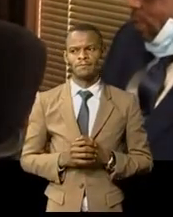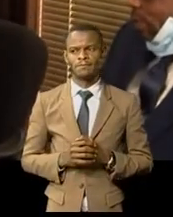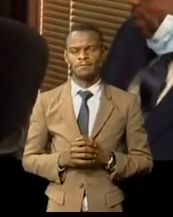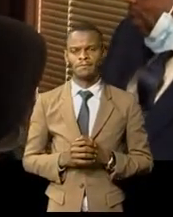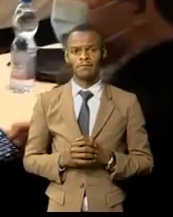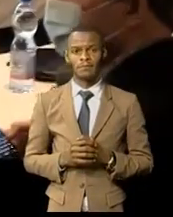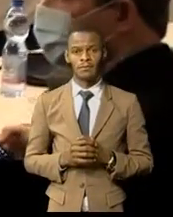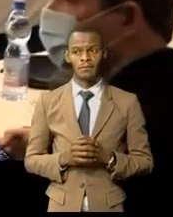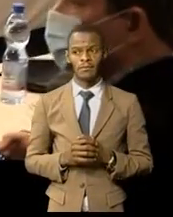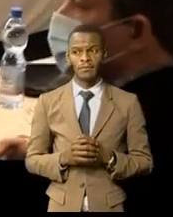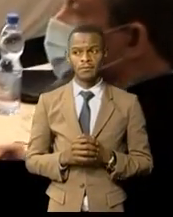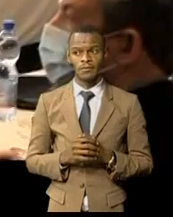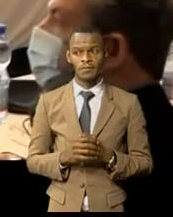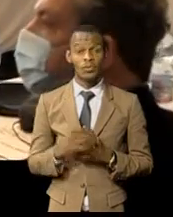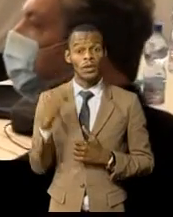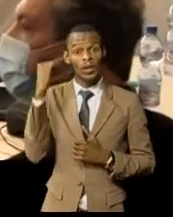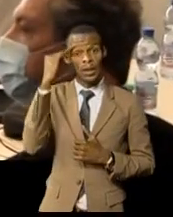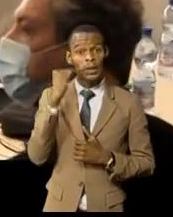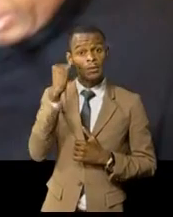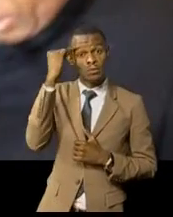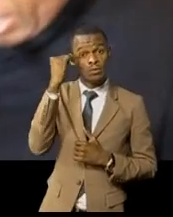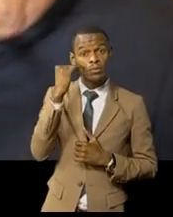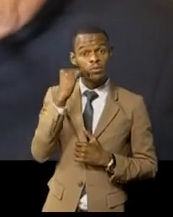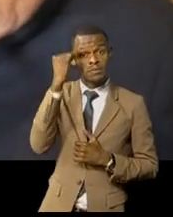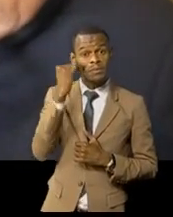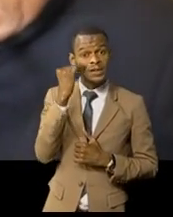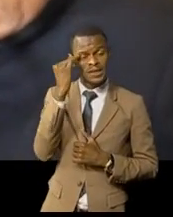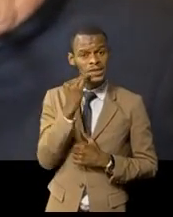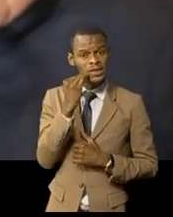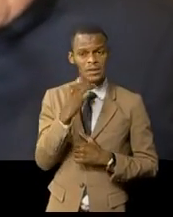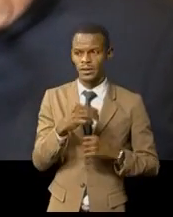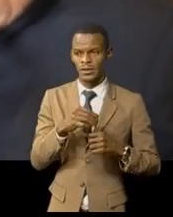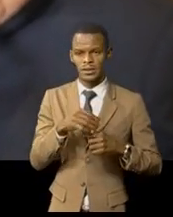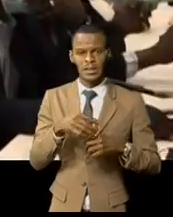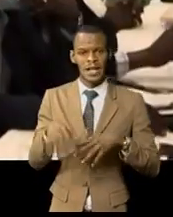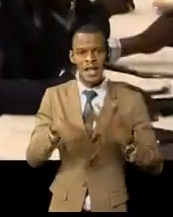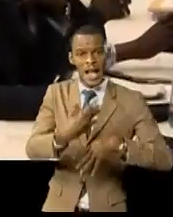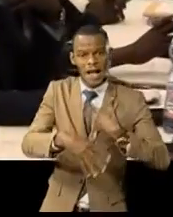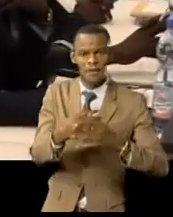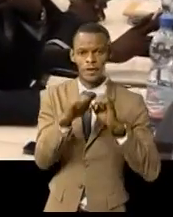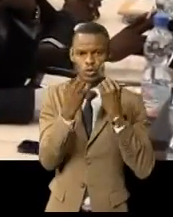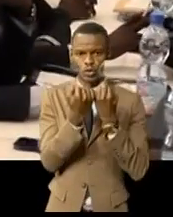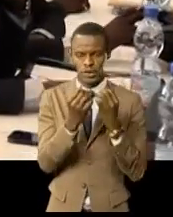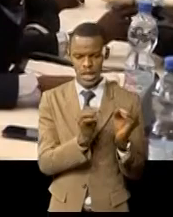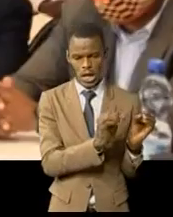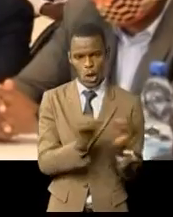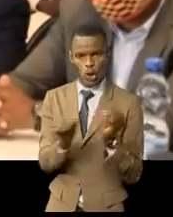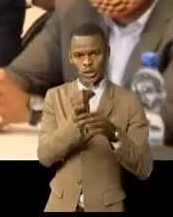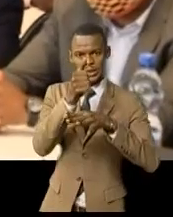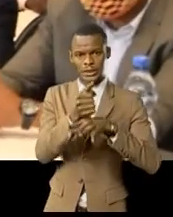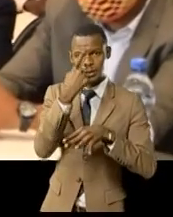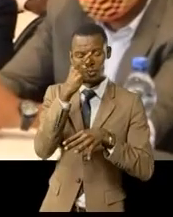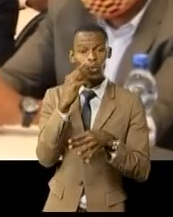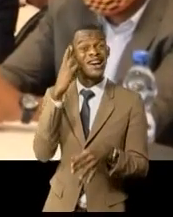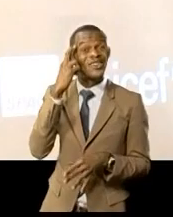de l'alphabétisation que les ministres des Affaires sociales et les experts de ces secteurs ont organisé cet atelier pour une réflexion approfondie